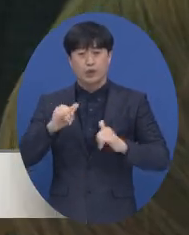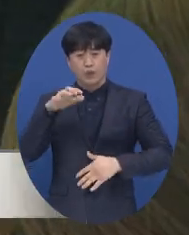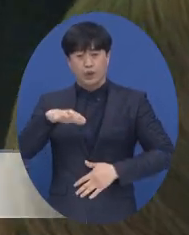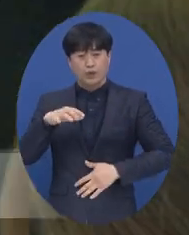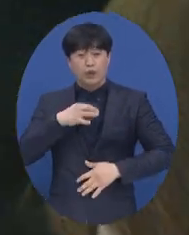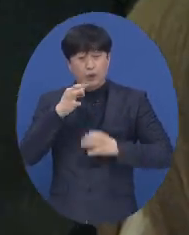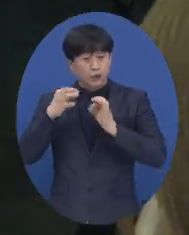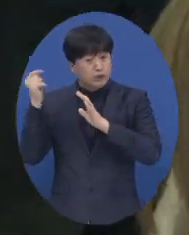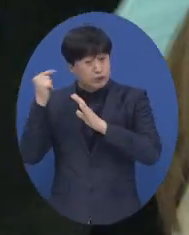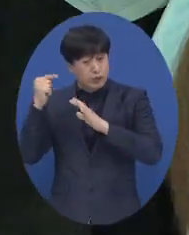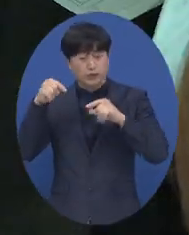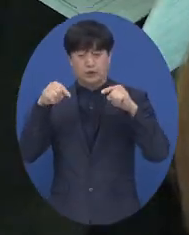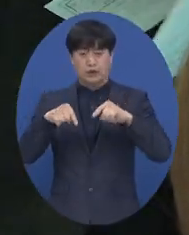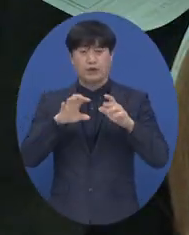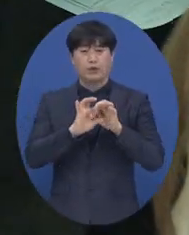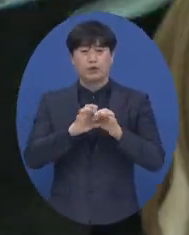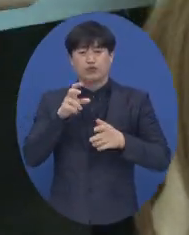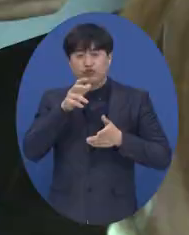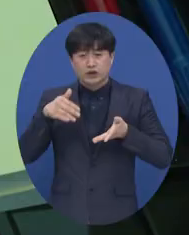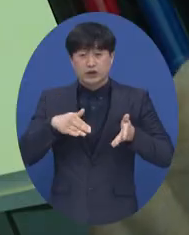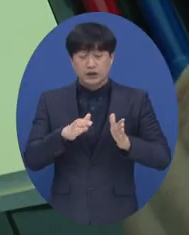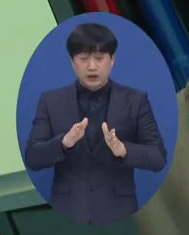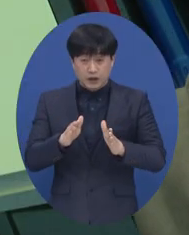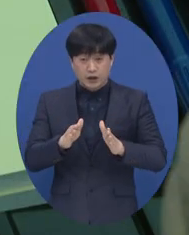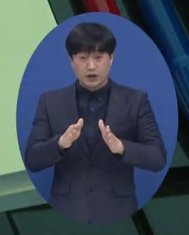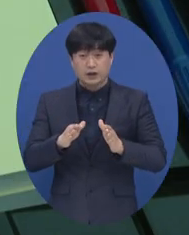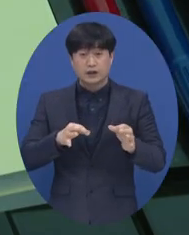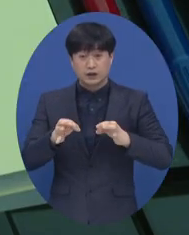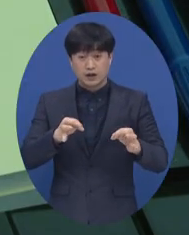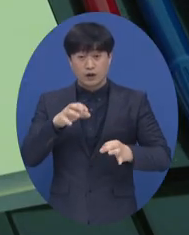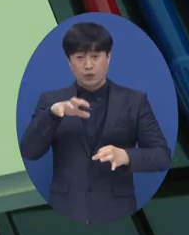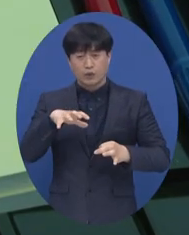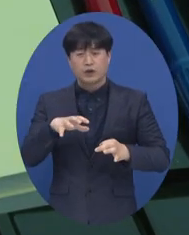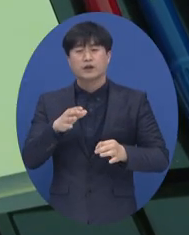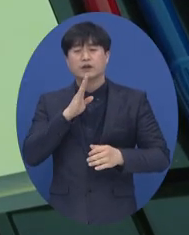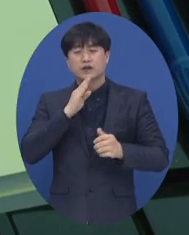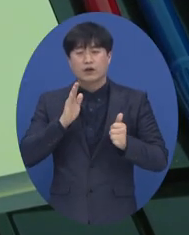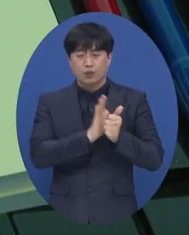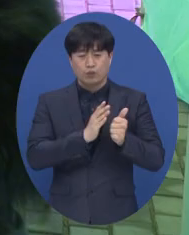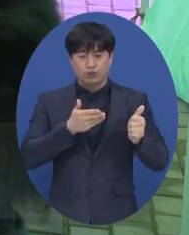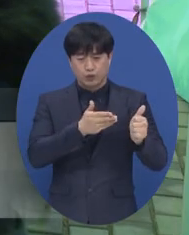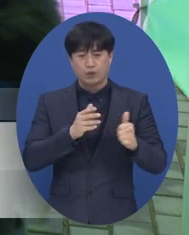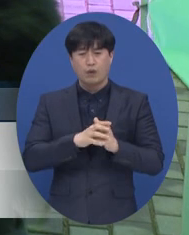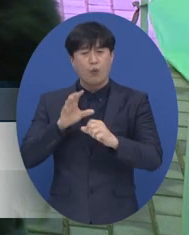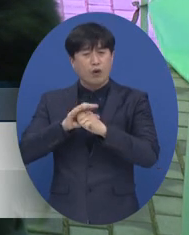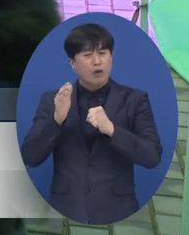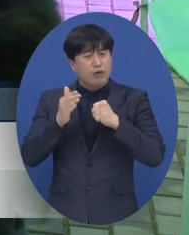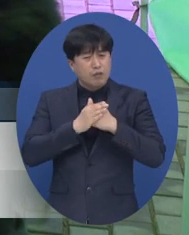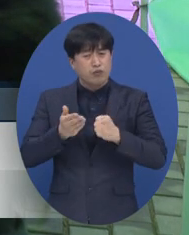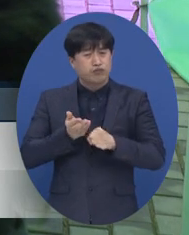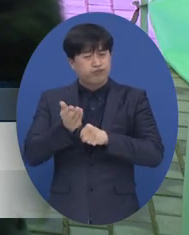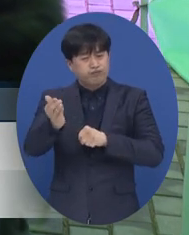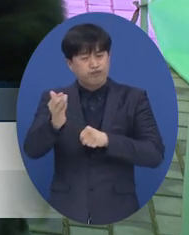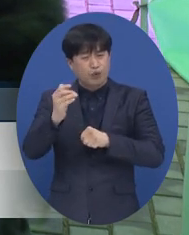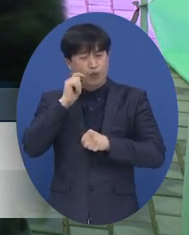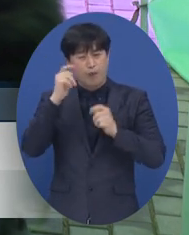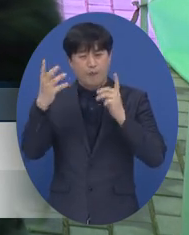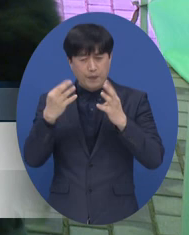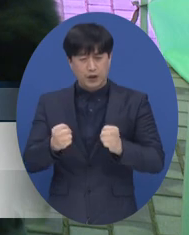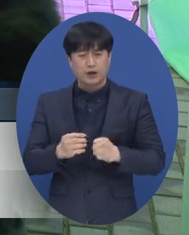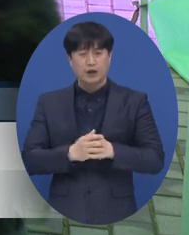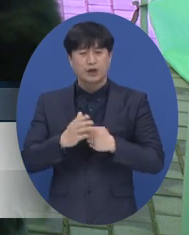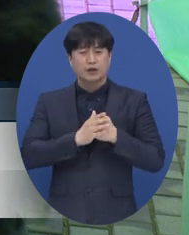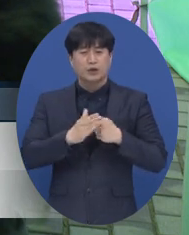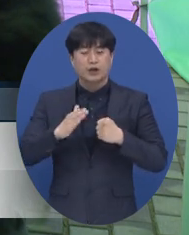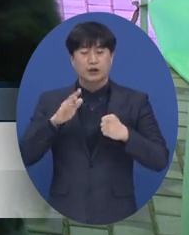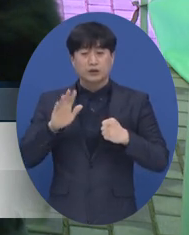현장 목소리를 듣고 상담을 통해 골목 상권에 실질적인 도움을 주는 자리입니다. 코로나 때문에 수출하는 데 좀 지장도 많이